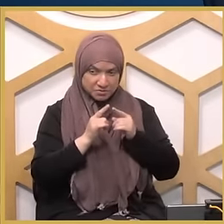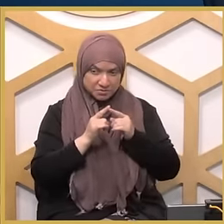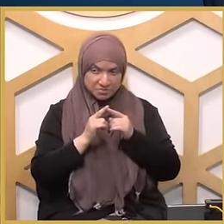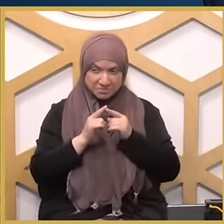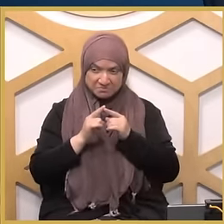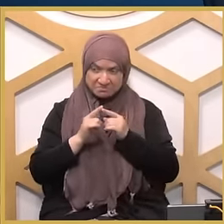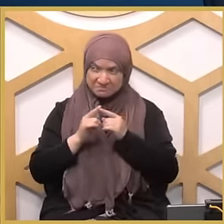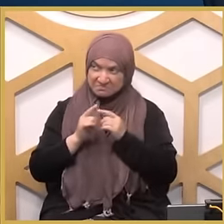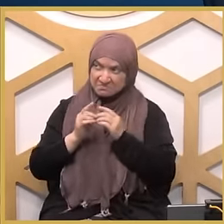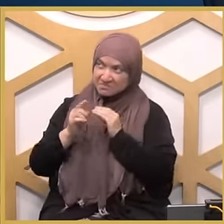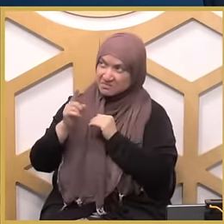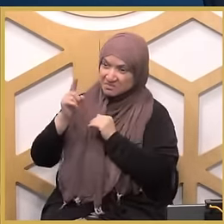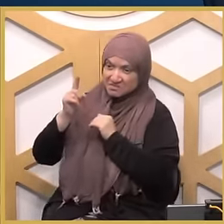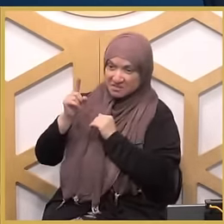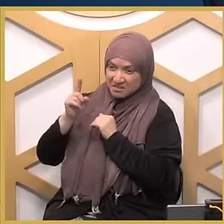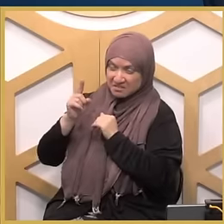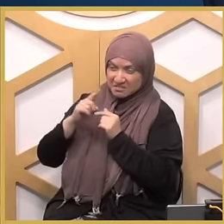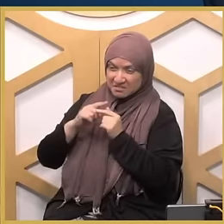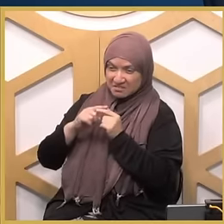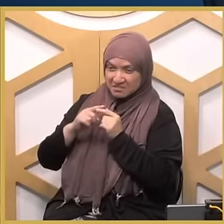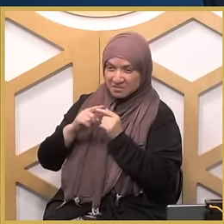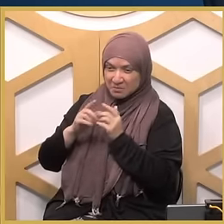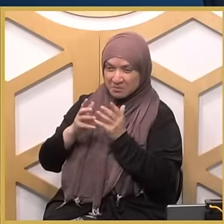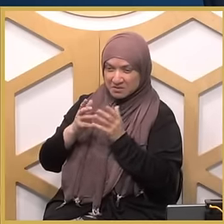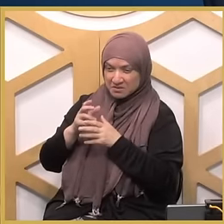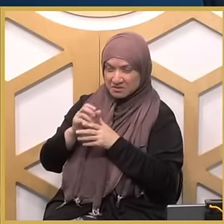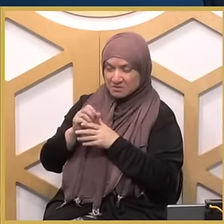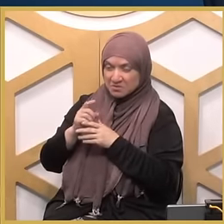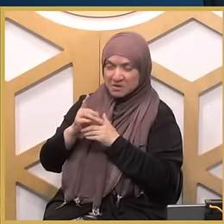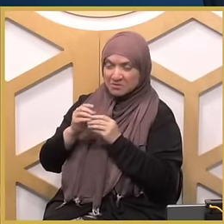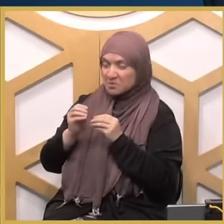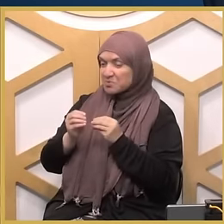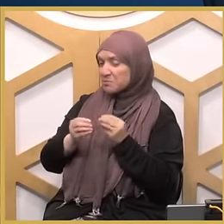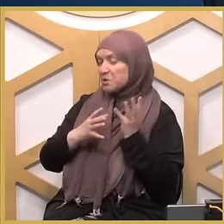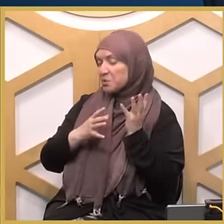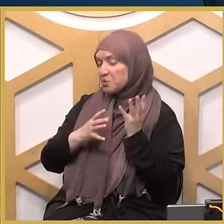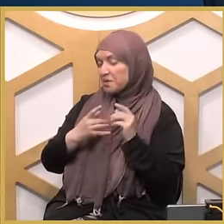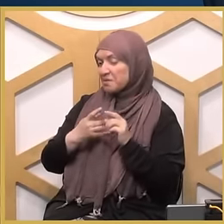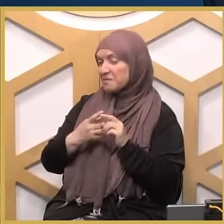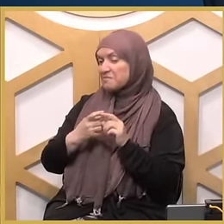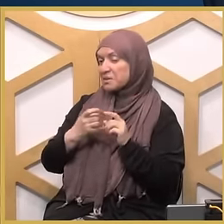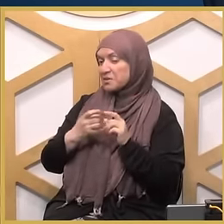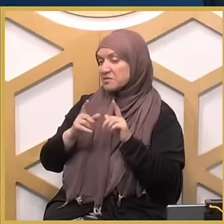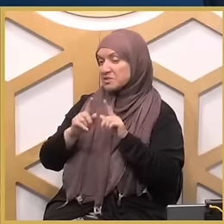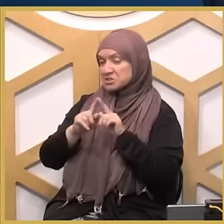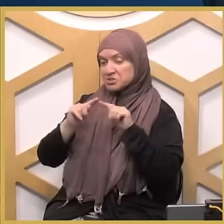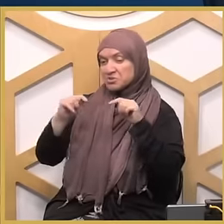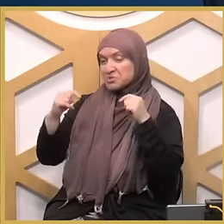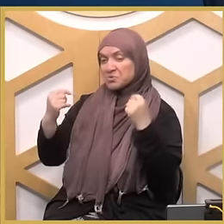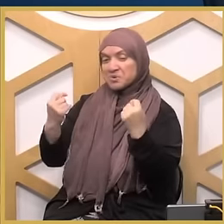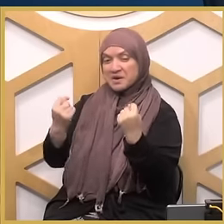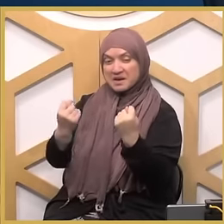مِنْ دَائِرَةِ الْإِحْسَانِ. It removes you out from the circle of ihsan or from the realm of ihsan. Like